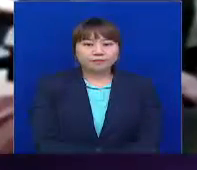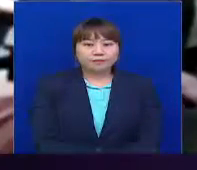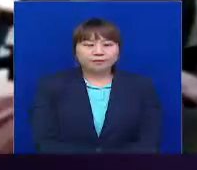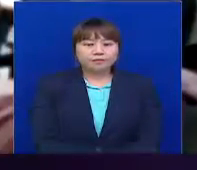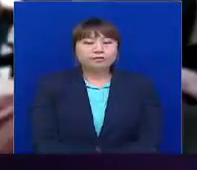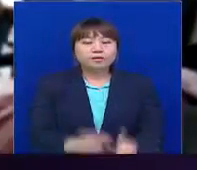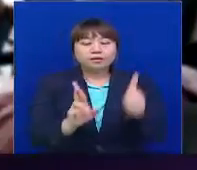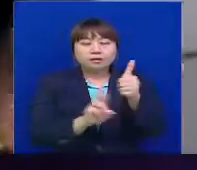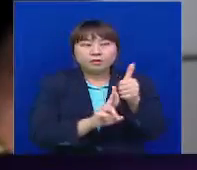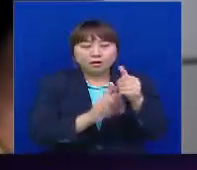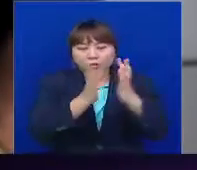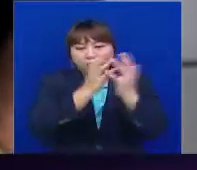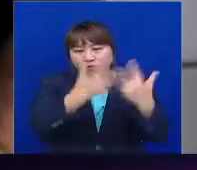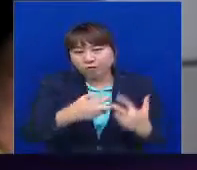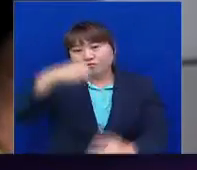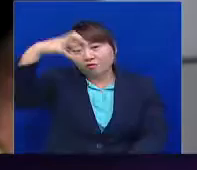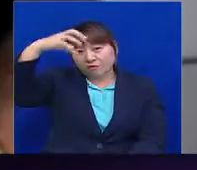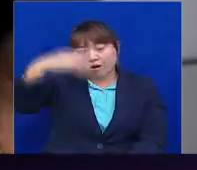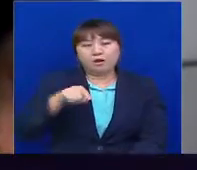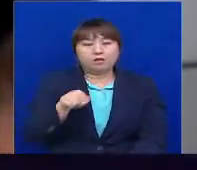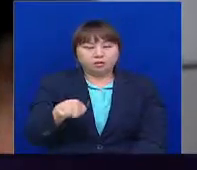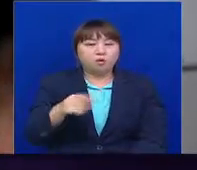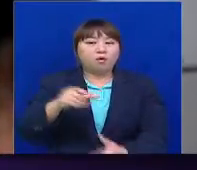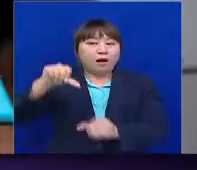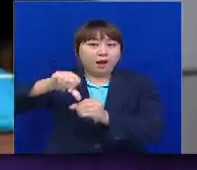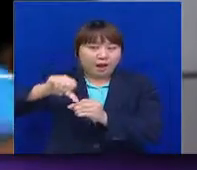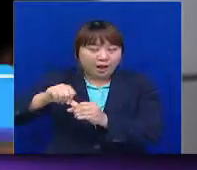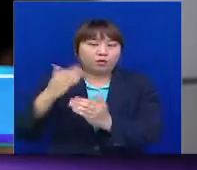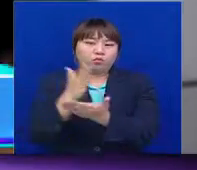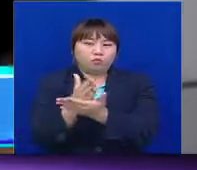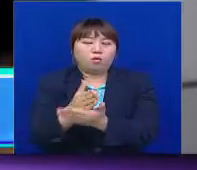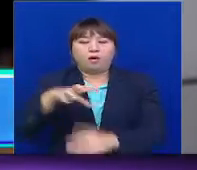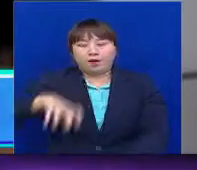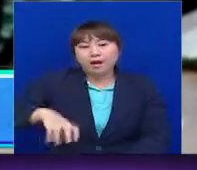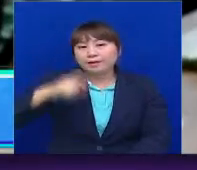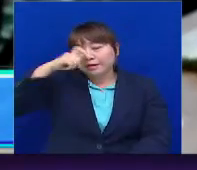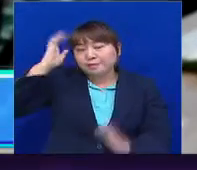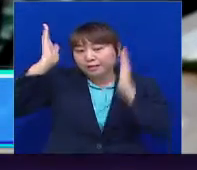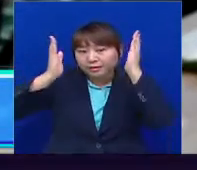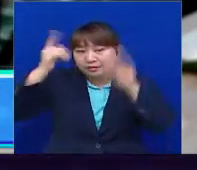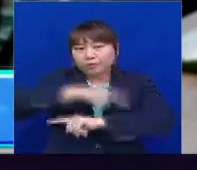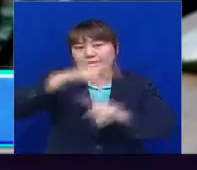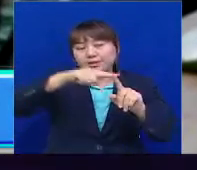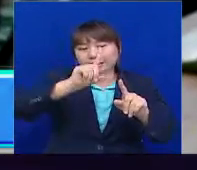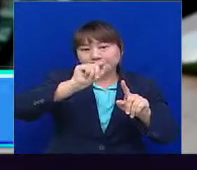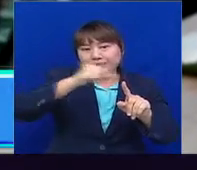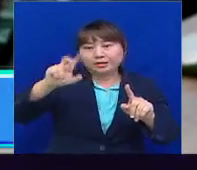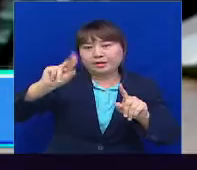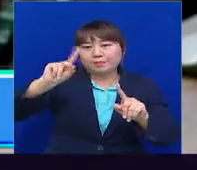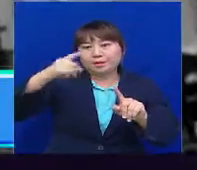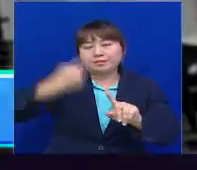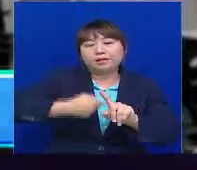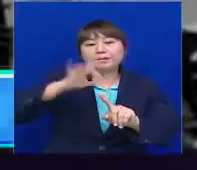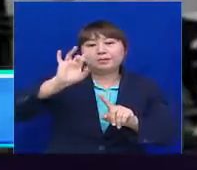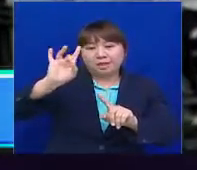โรงไฟฟ้าจะนะพร้อมรับมือการหยุดจ่ายก๊าซธรรมชาติจากแหล่งพัฒนาร่วมไทยมาเลเซียระหว่างวันที่20ถึง31สิงห